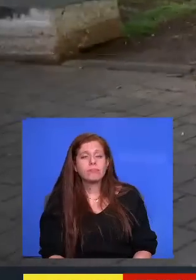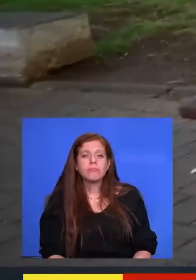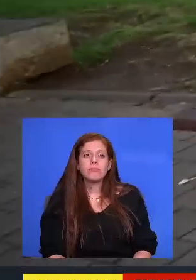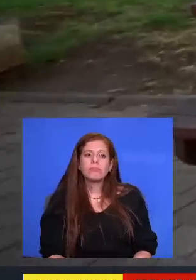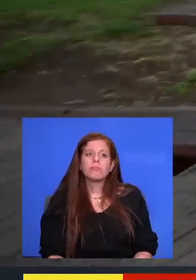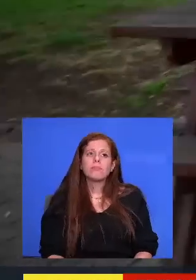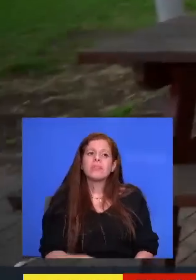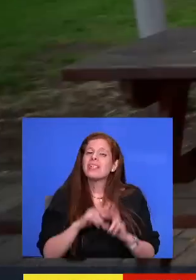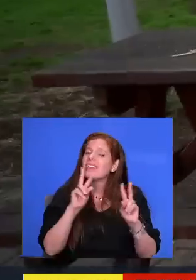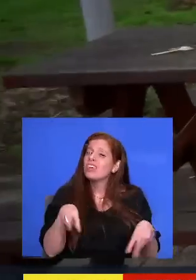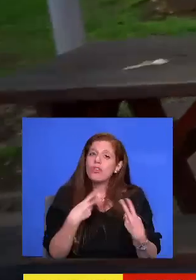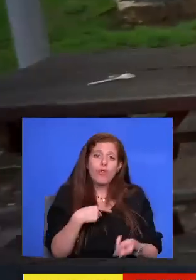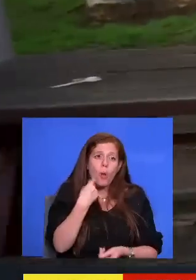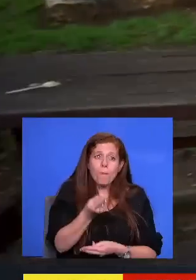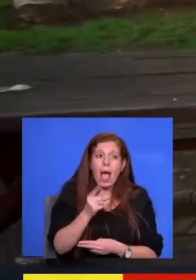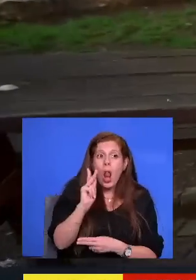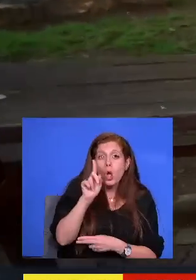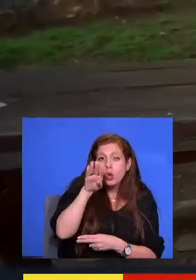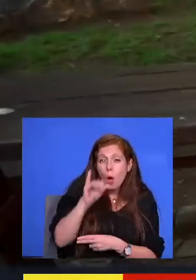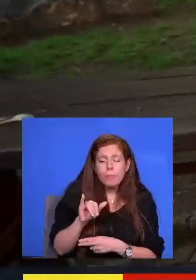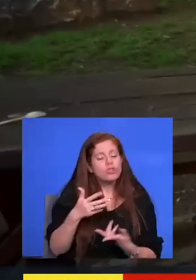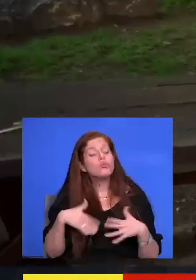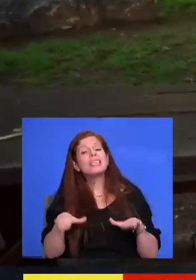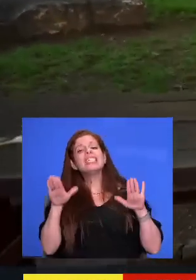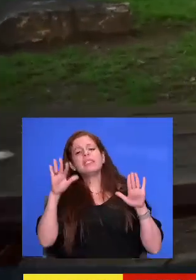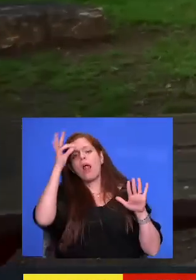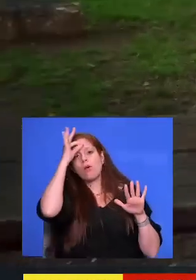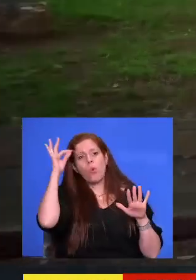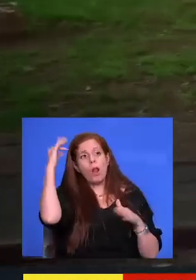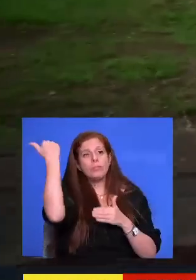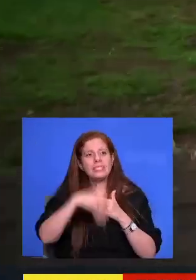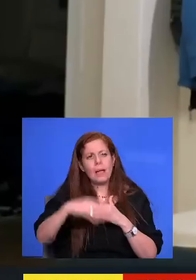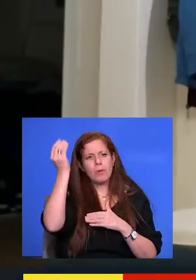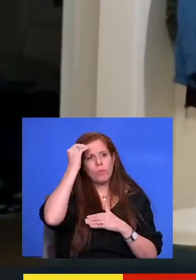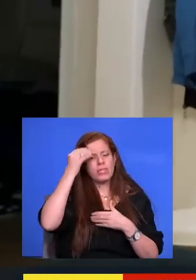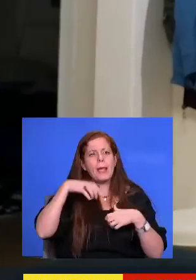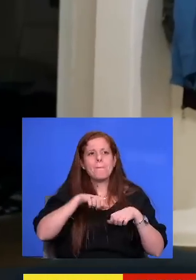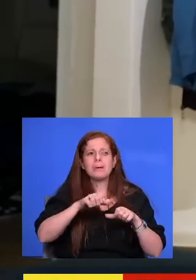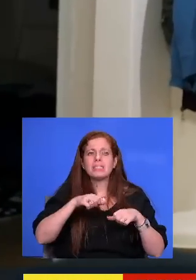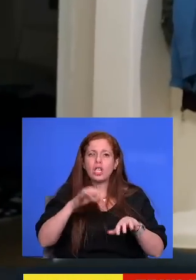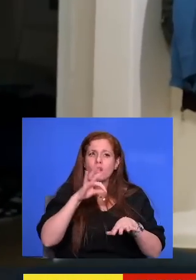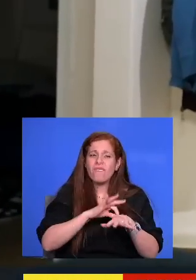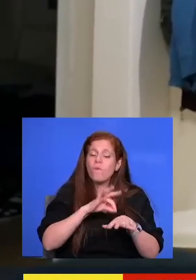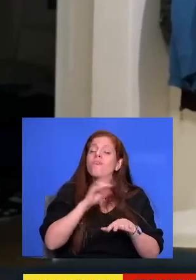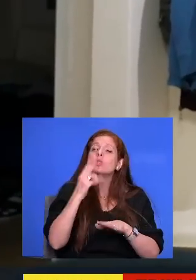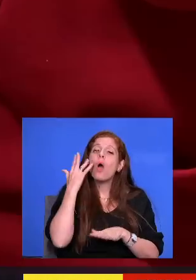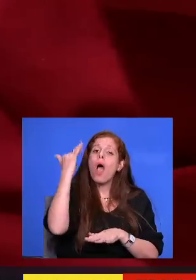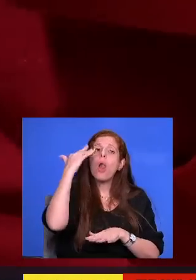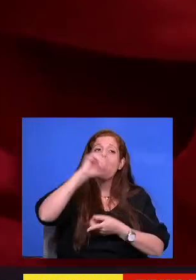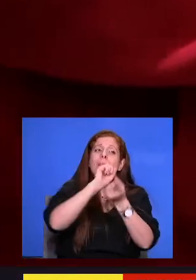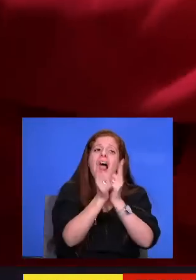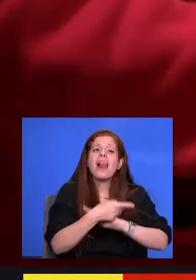ואי אפשר לומר למשל על קובי שהוא נכנע לגורל. הוא מסיים כעת לימודי מסאז' רפואי, ויש לו גם חלום להחליף את